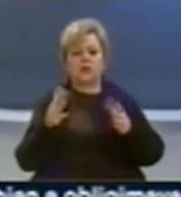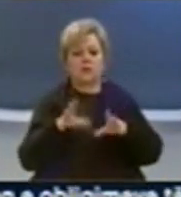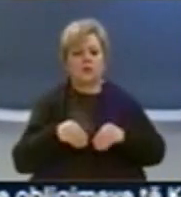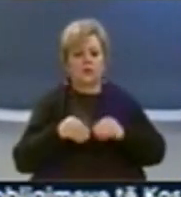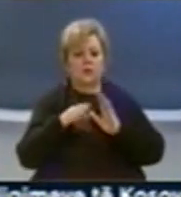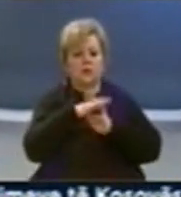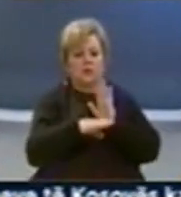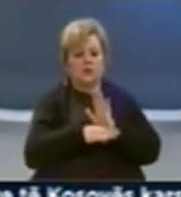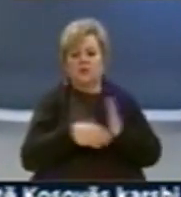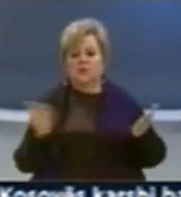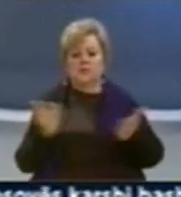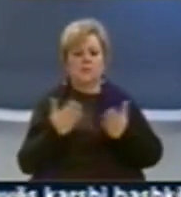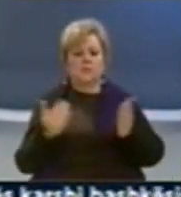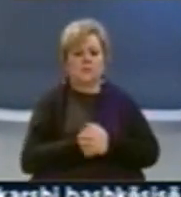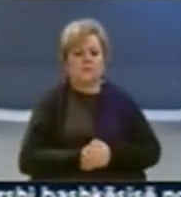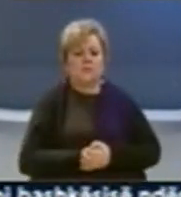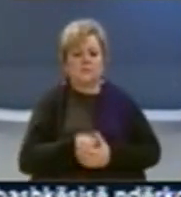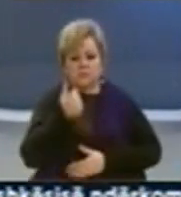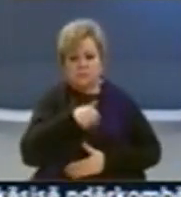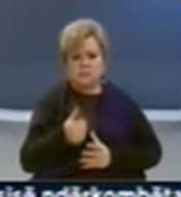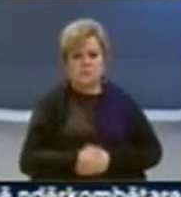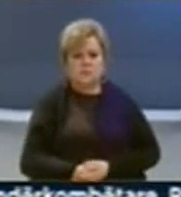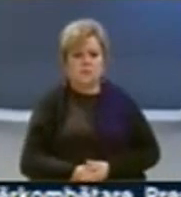Kush niqet, si ndiqet, çka bëhet?